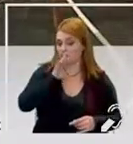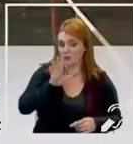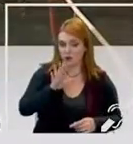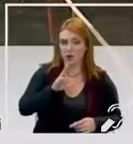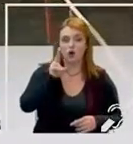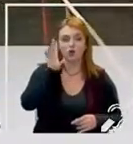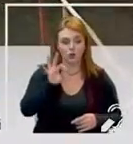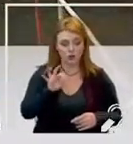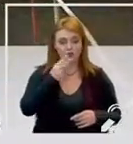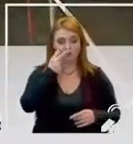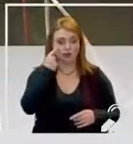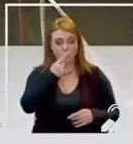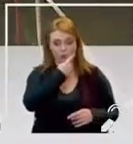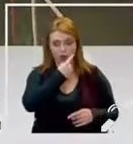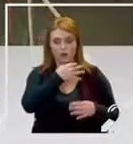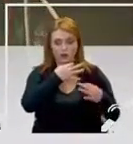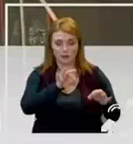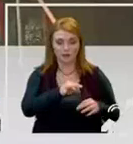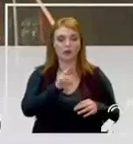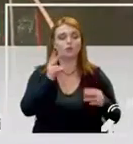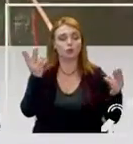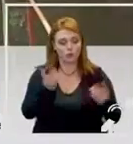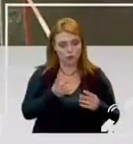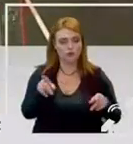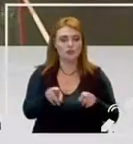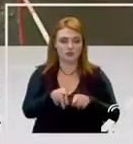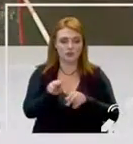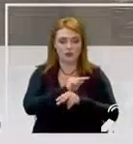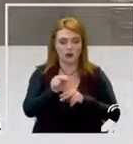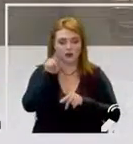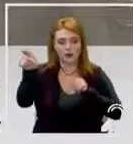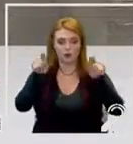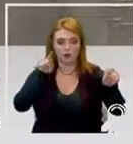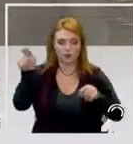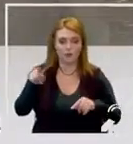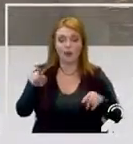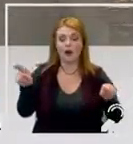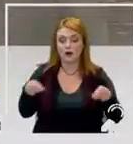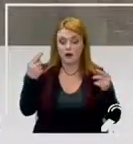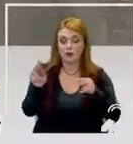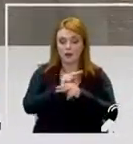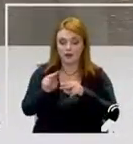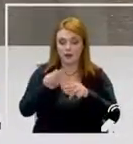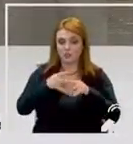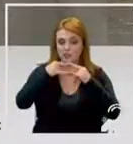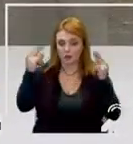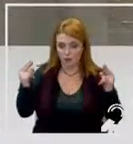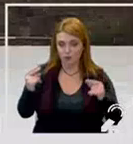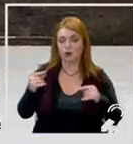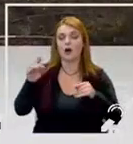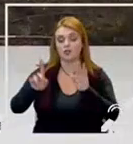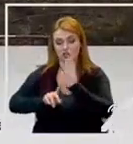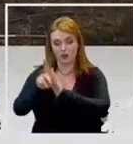se vede cu ochiul liber că are nevoie de reparație pe anumite segmente. Reabilitarea acestui pod ar putea demara după